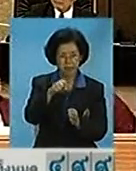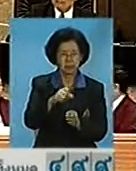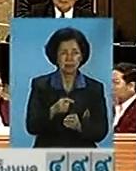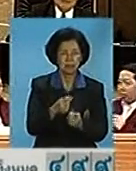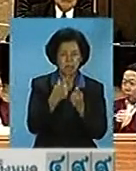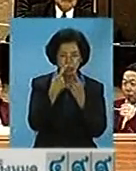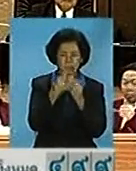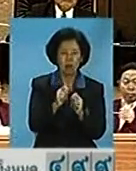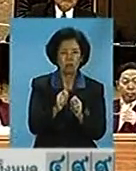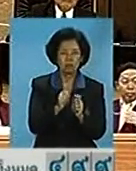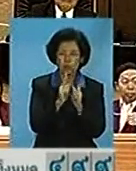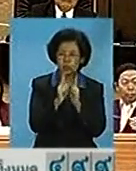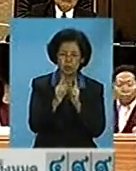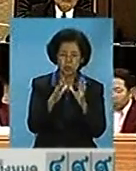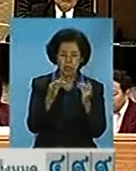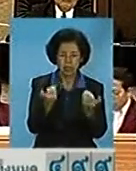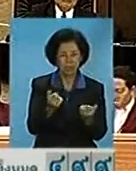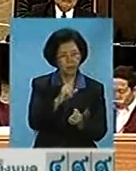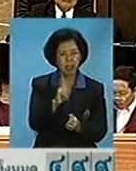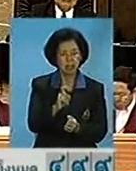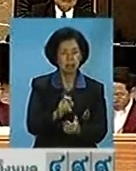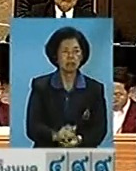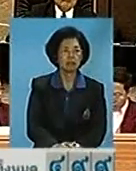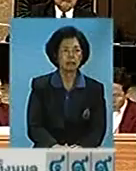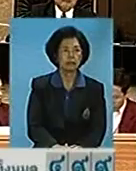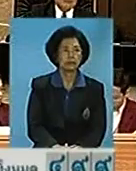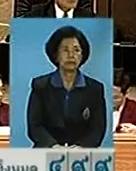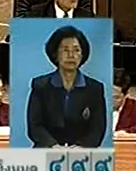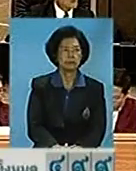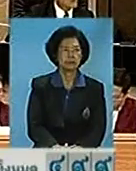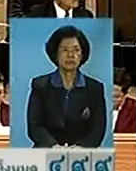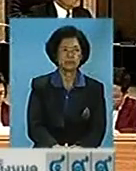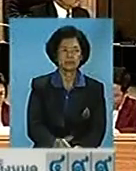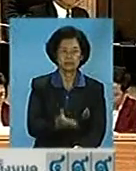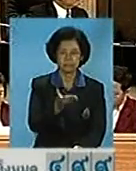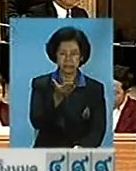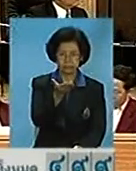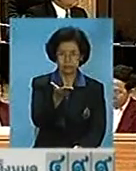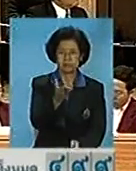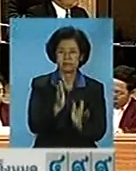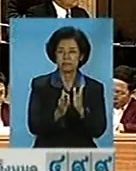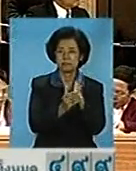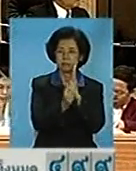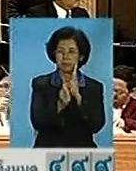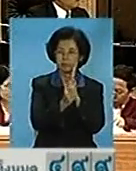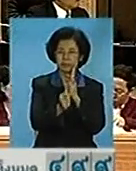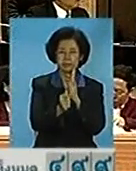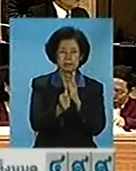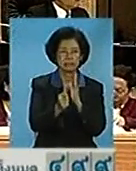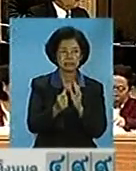ได้พูดถึงกันประเด็นนี้ไหมเชิญผู้ที่เชี่ยวชาญเรื่องยางพาราตอบหน่อย